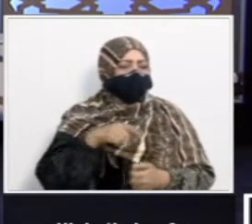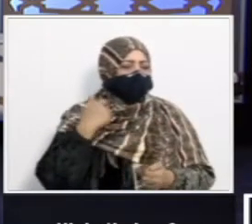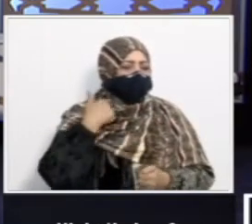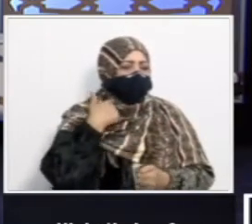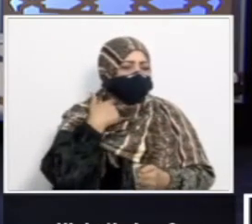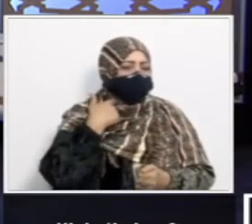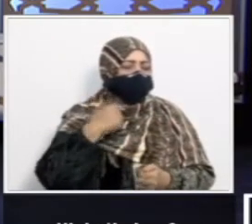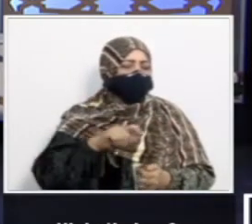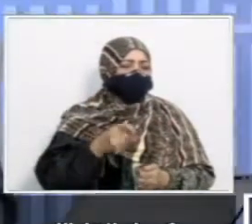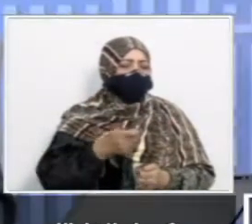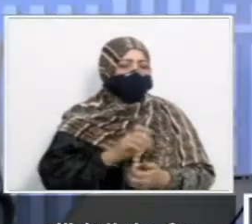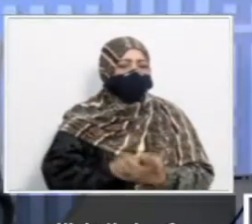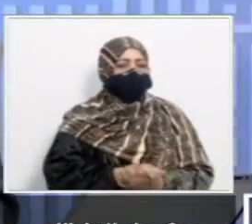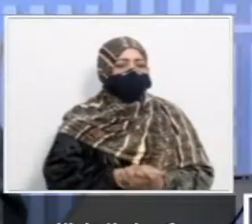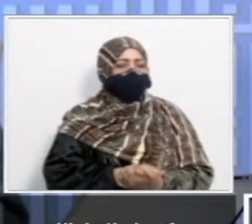نعم.